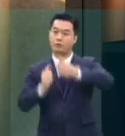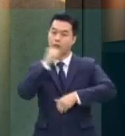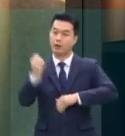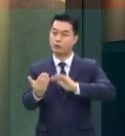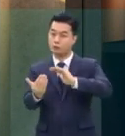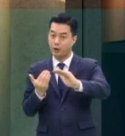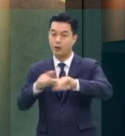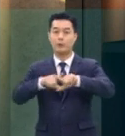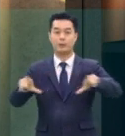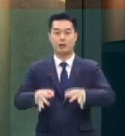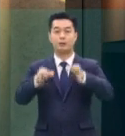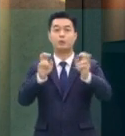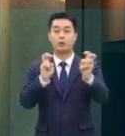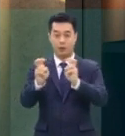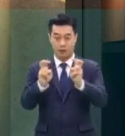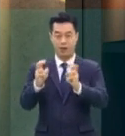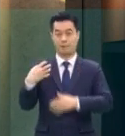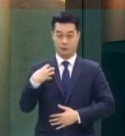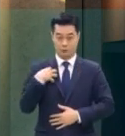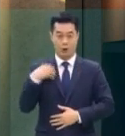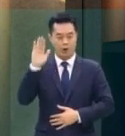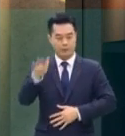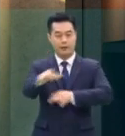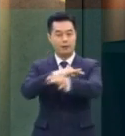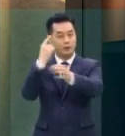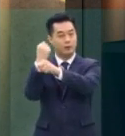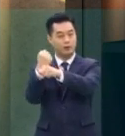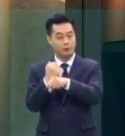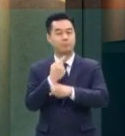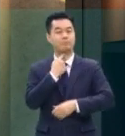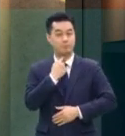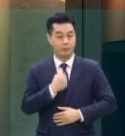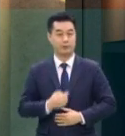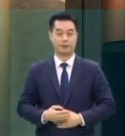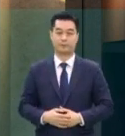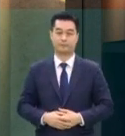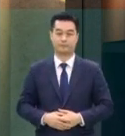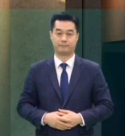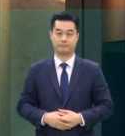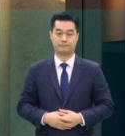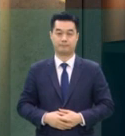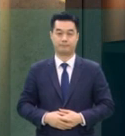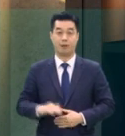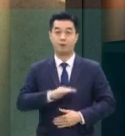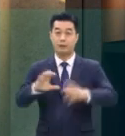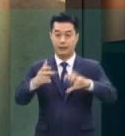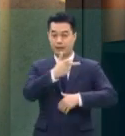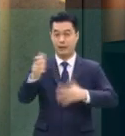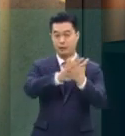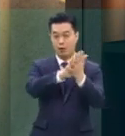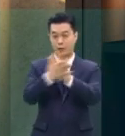금융회사를 경영 했고 미래의 경계를 연구해 왔습니다 대한민국 대전 1